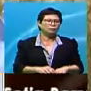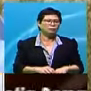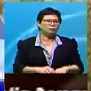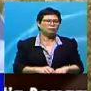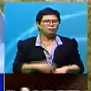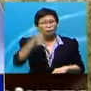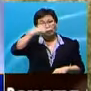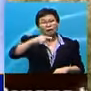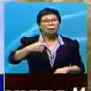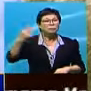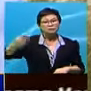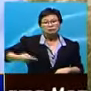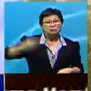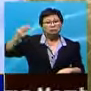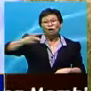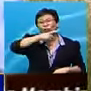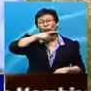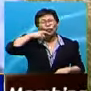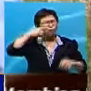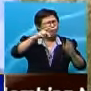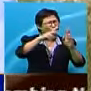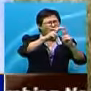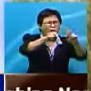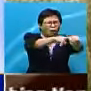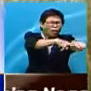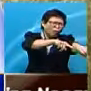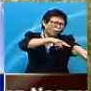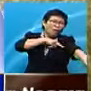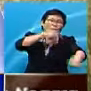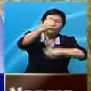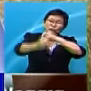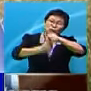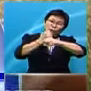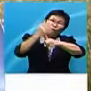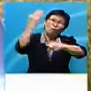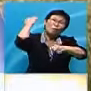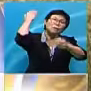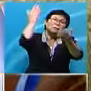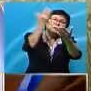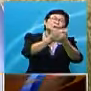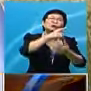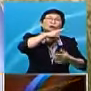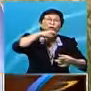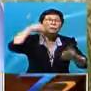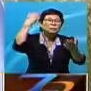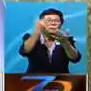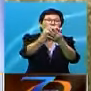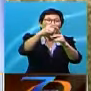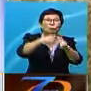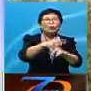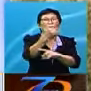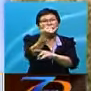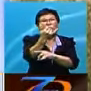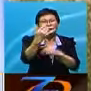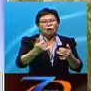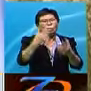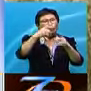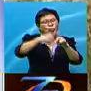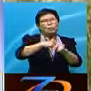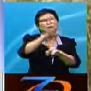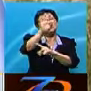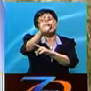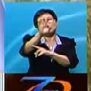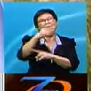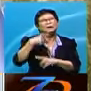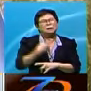sejarah bagi saya buat padi sejarah kemarau yang paling panjang. Kalau tahun lepas kemarau ini sampai bulan 6. Ini dah bulan 9 dah, masih kita